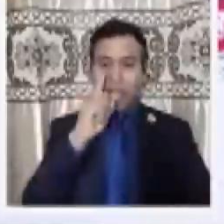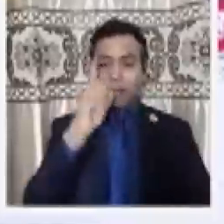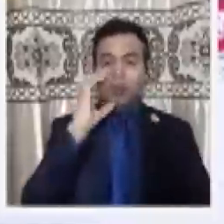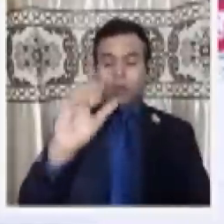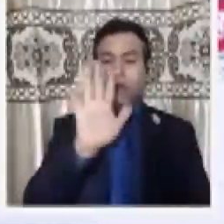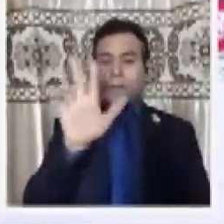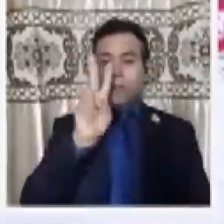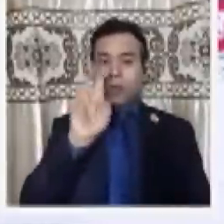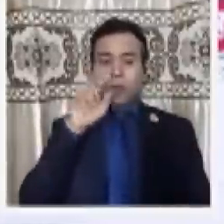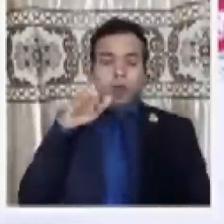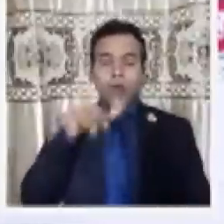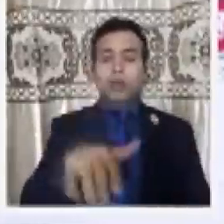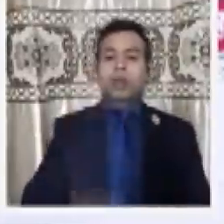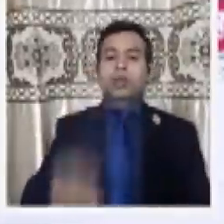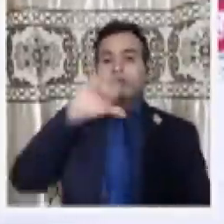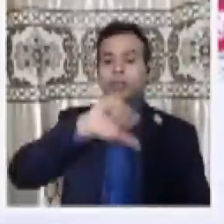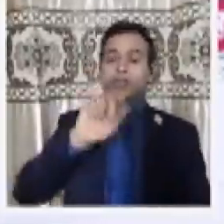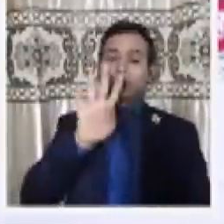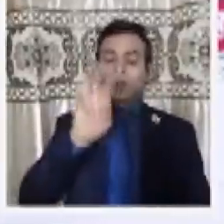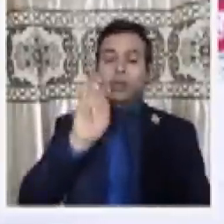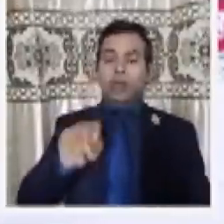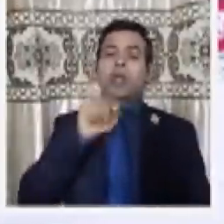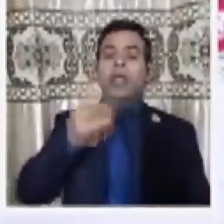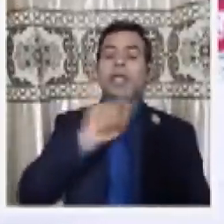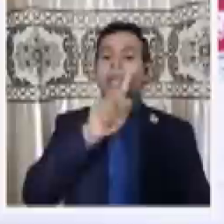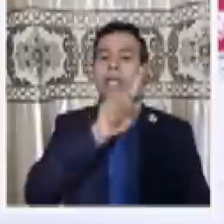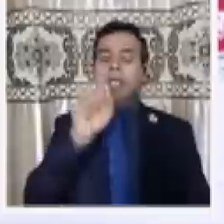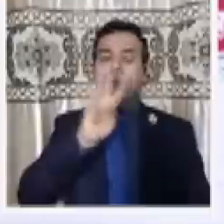1,90,599টি, এ পর্যন্ত ফোন গ্রহণ করা হয়েছে